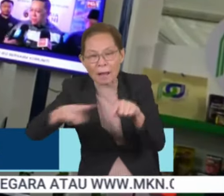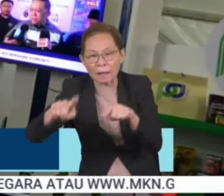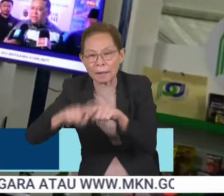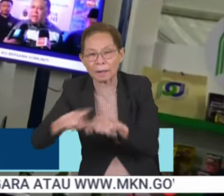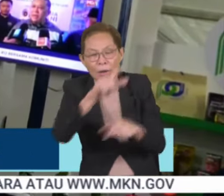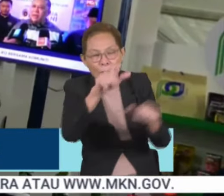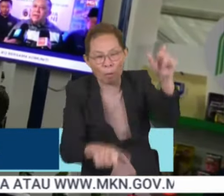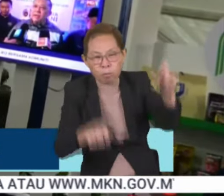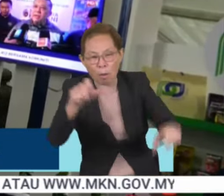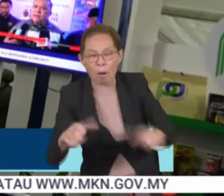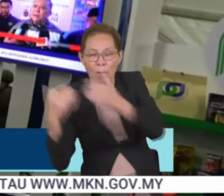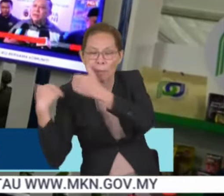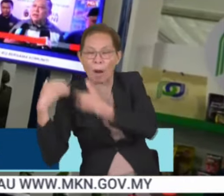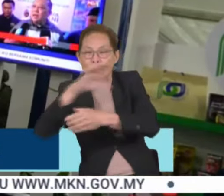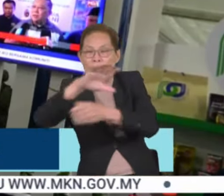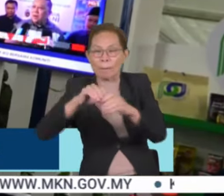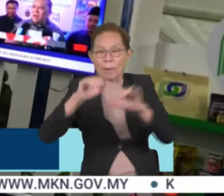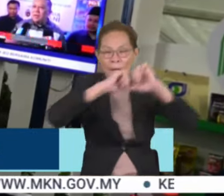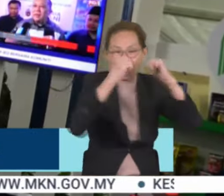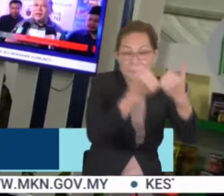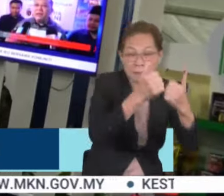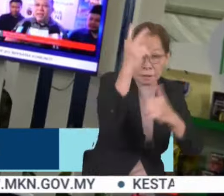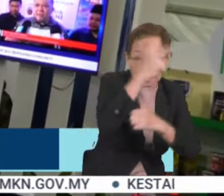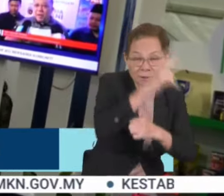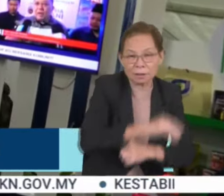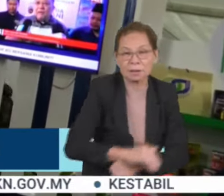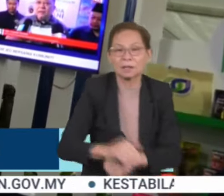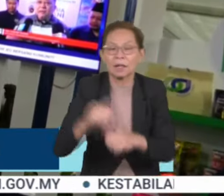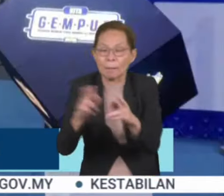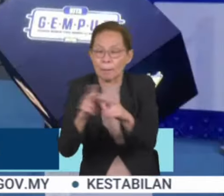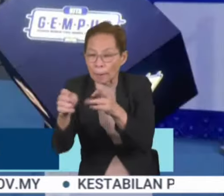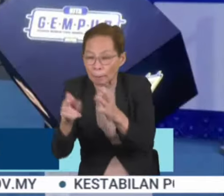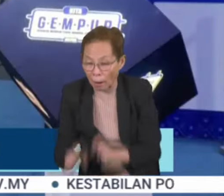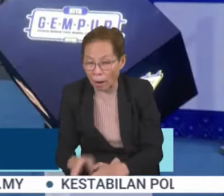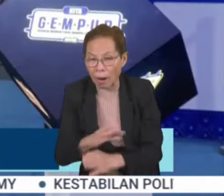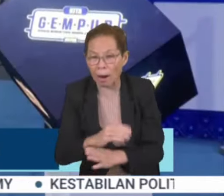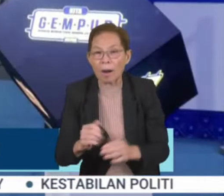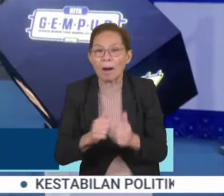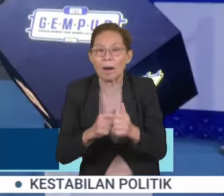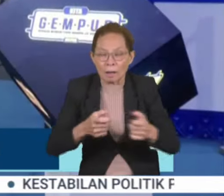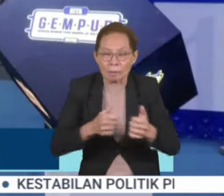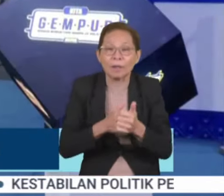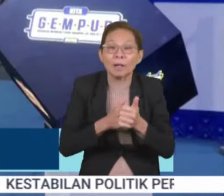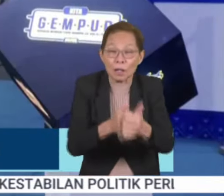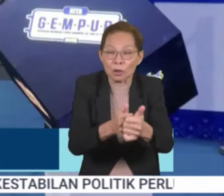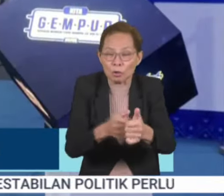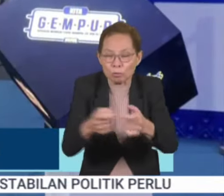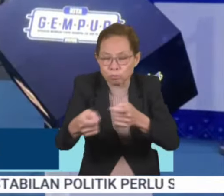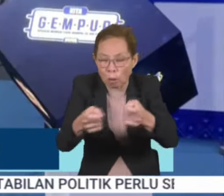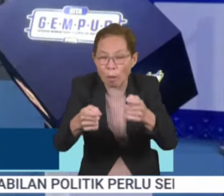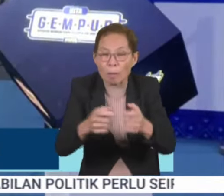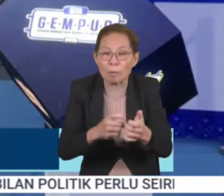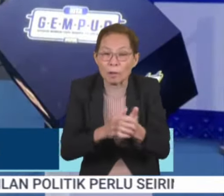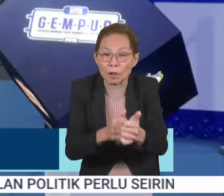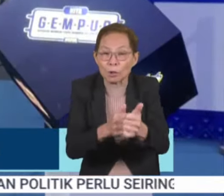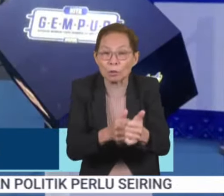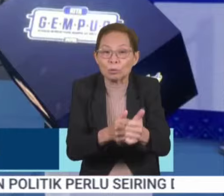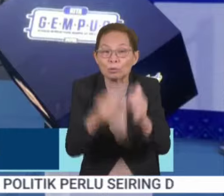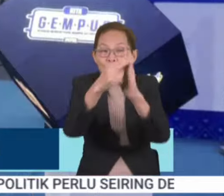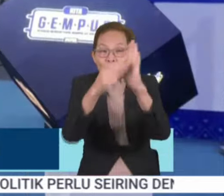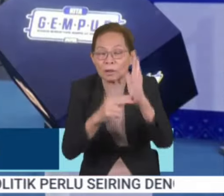pemegang taruh meliputi agensi kerajaan, pemain industri, pematuhan tata kelola dan partisipasi